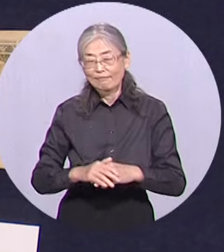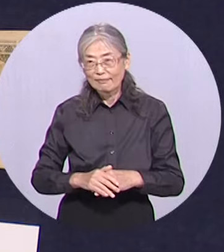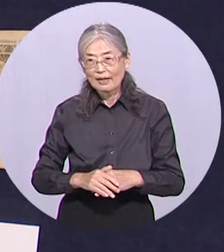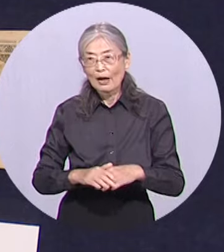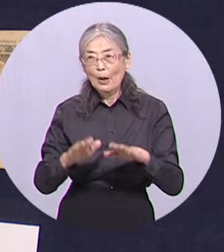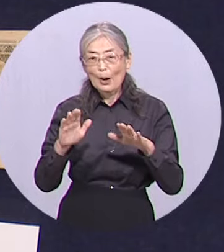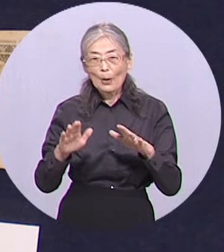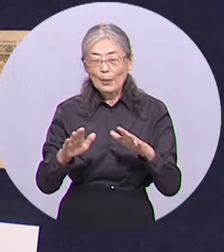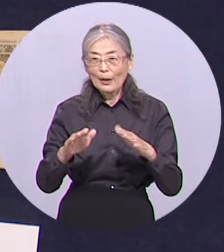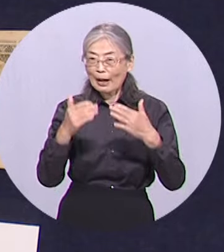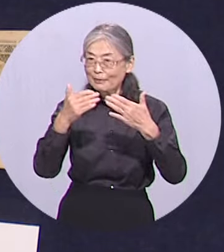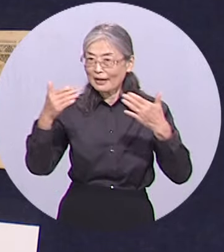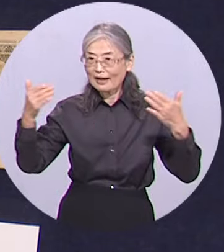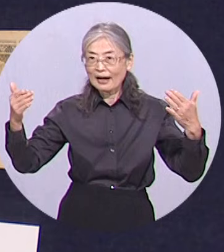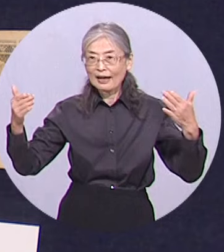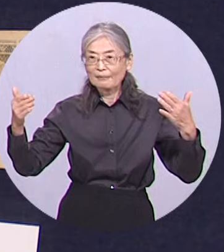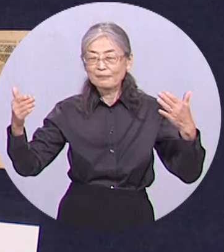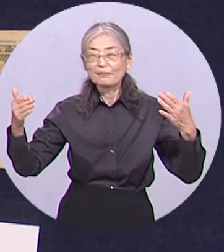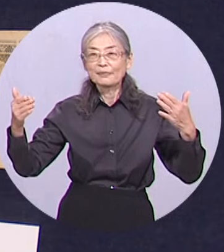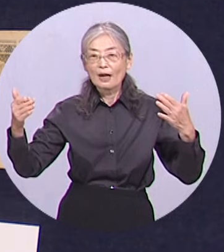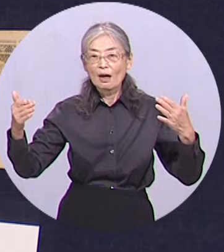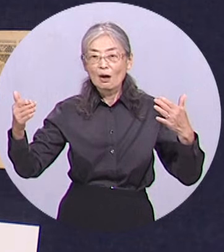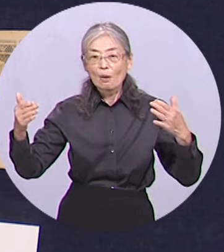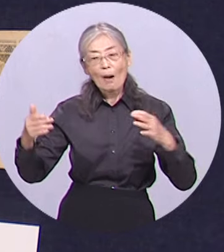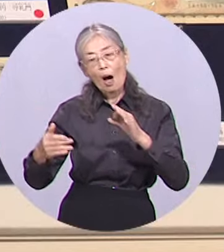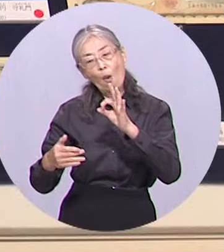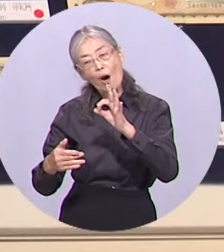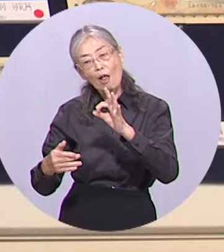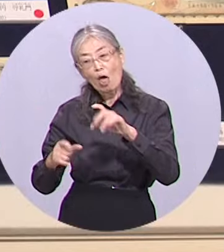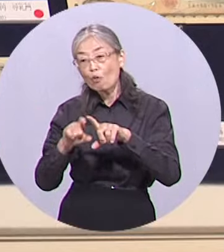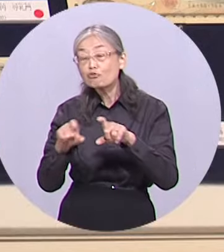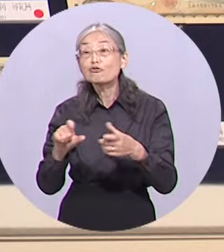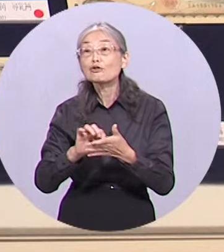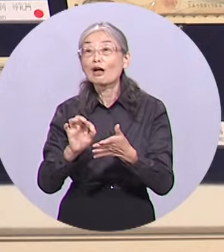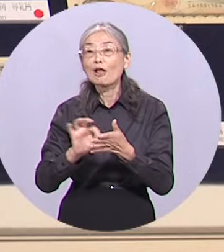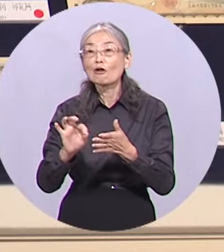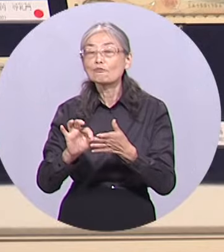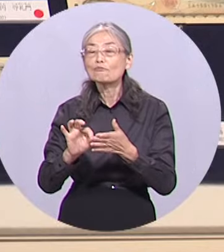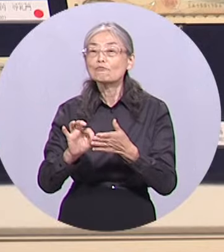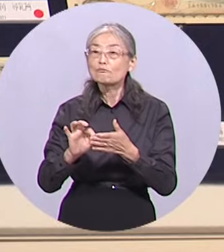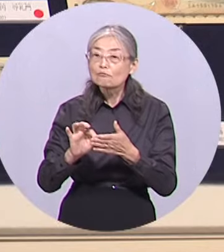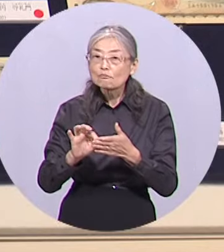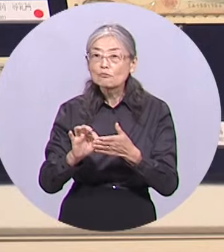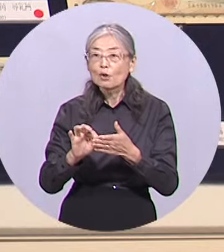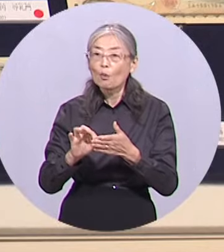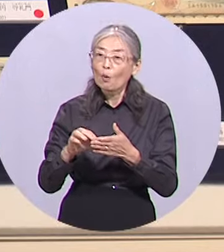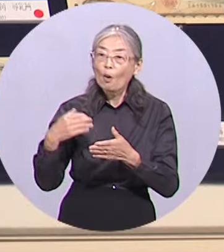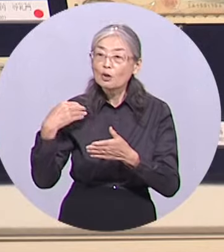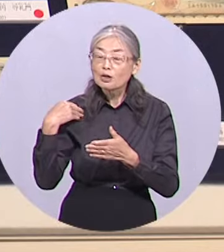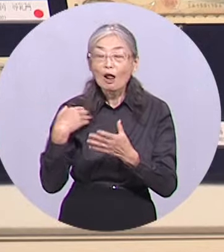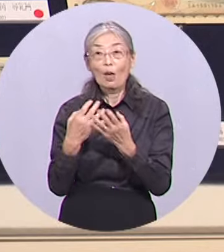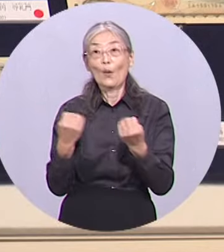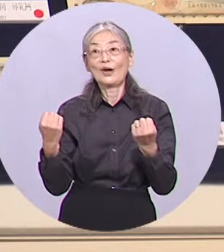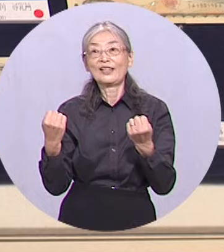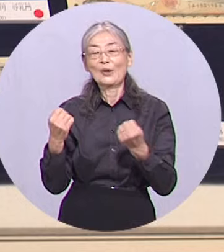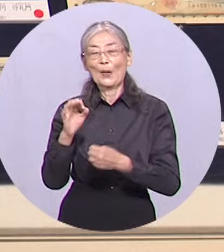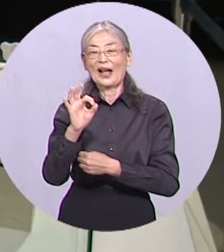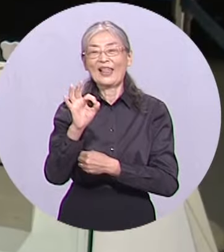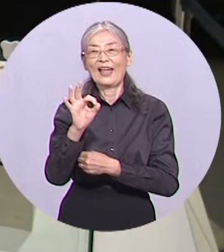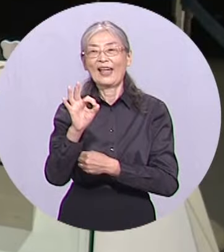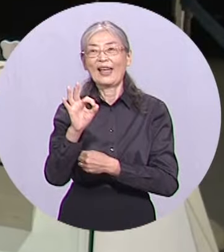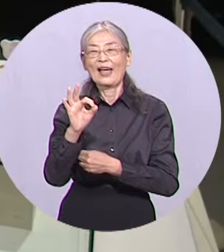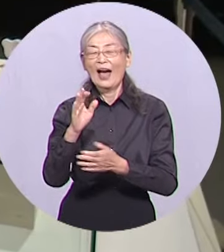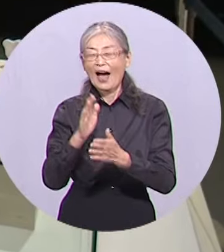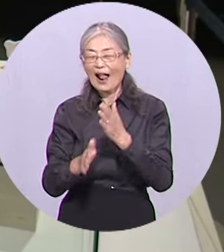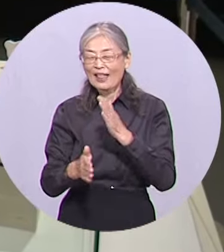今回の展覧会ではあまりにも短すぎて案外知っていることの少ないお金について改めて